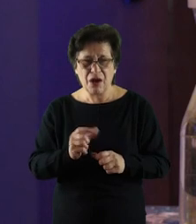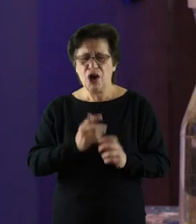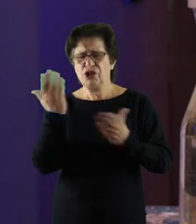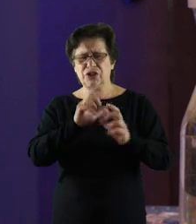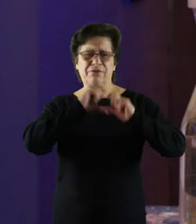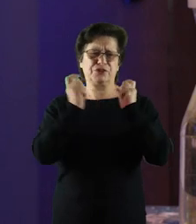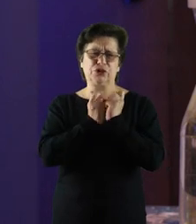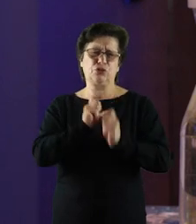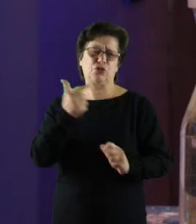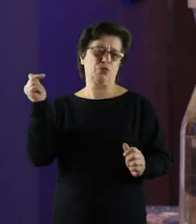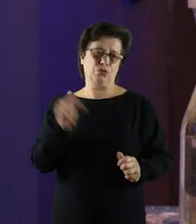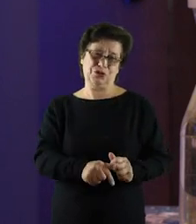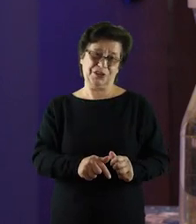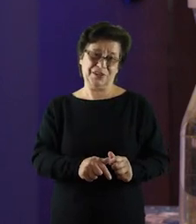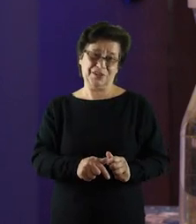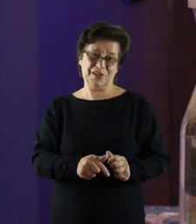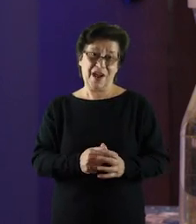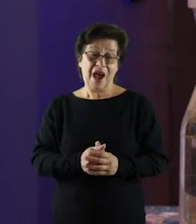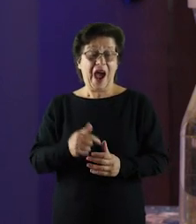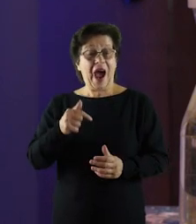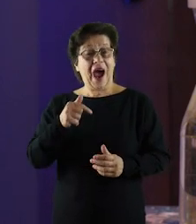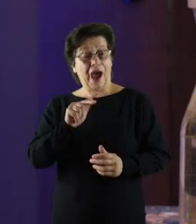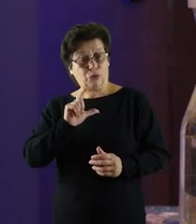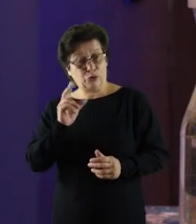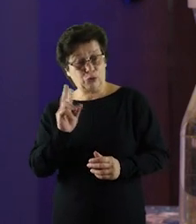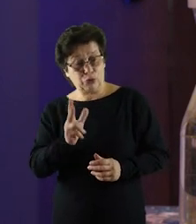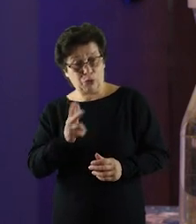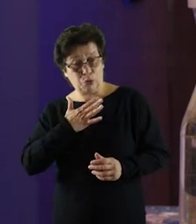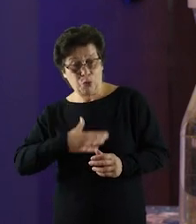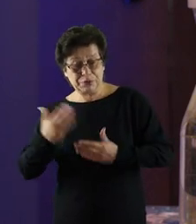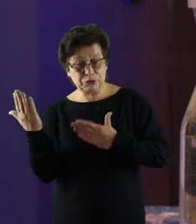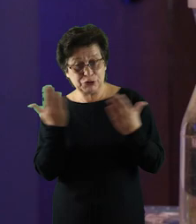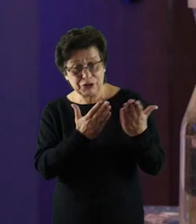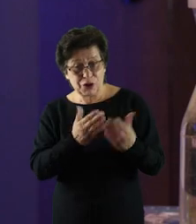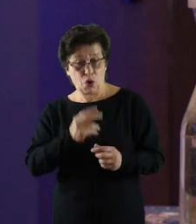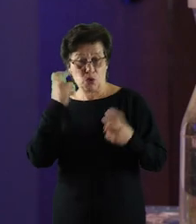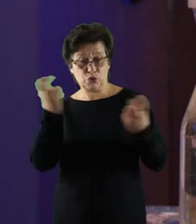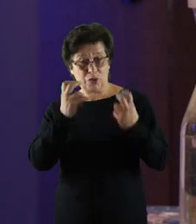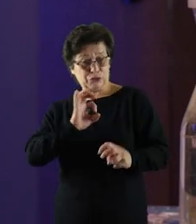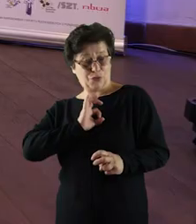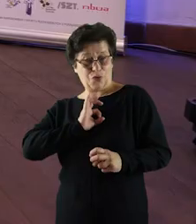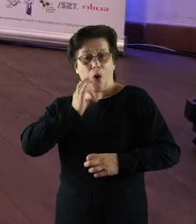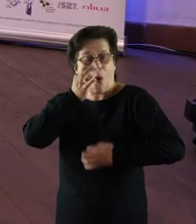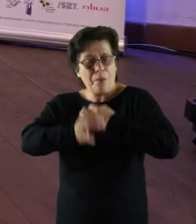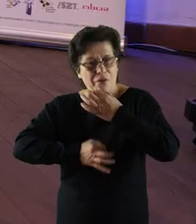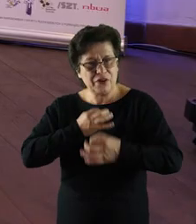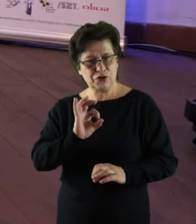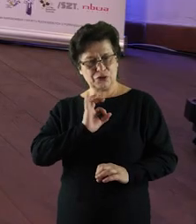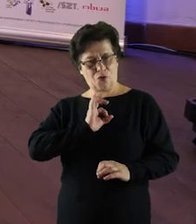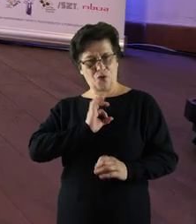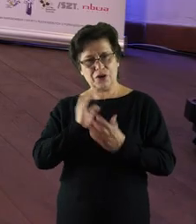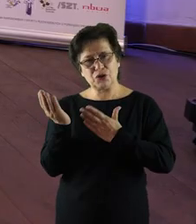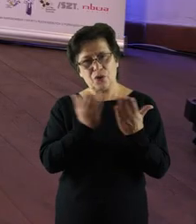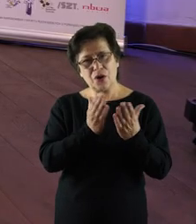szukanie swojego autora, swojego tytułu, szukanie swojej opowieści. Bardzo dziękuję. Piękne